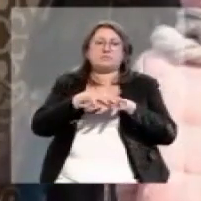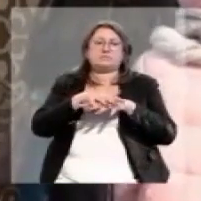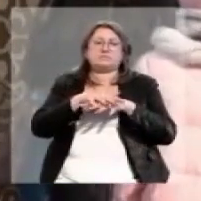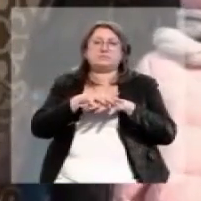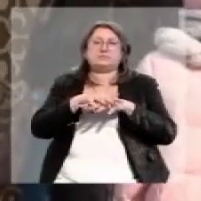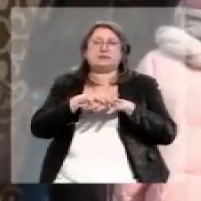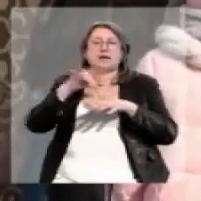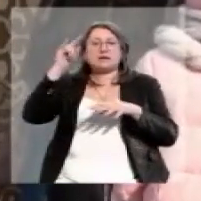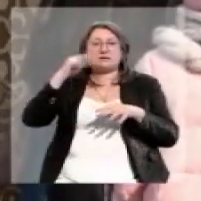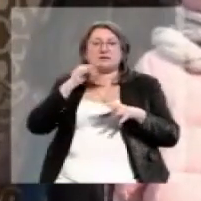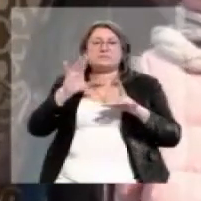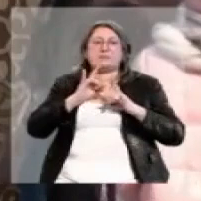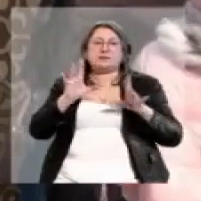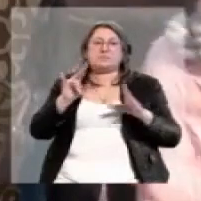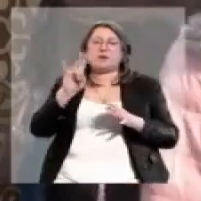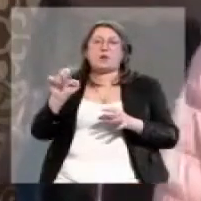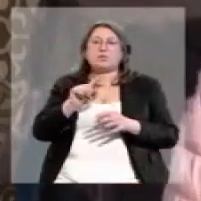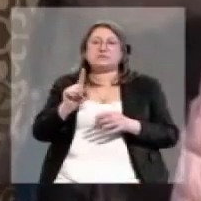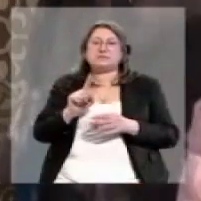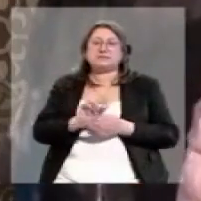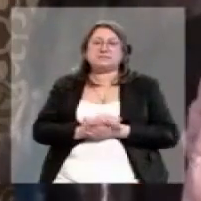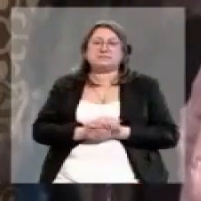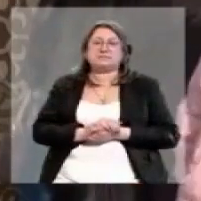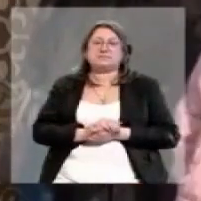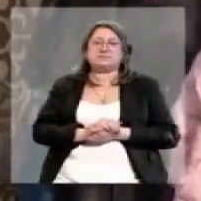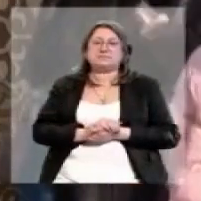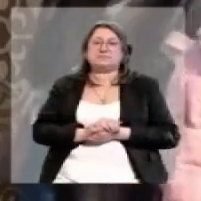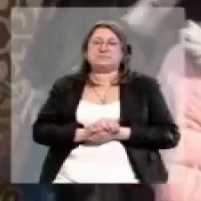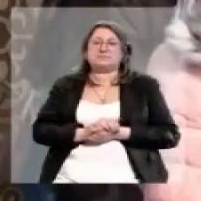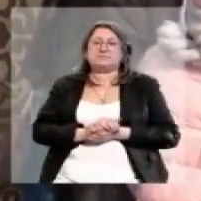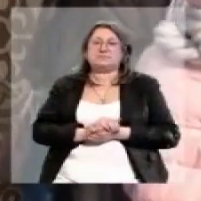жоқ болсын. Елімізге, халқымызға амандық болсын.